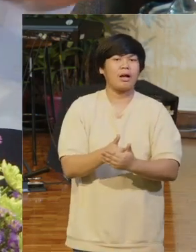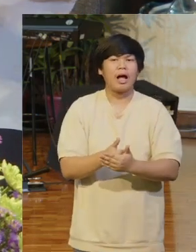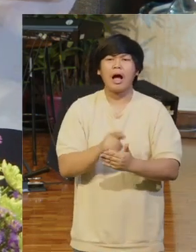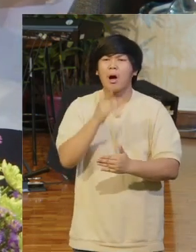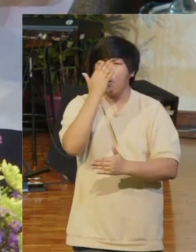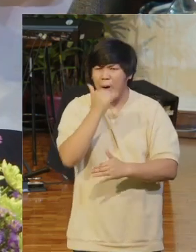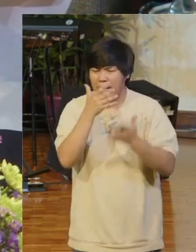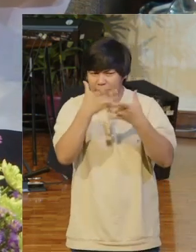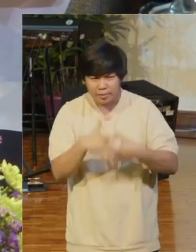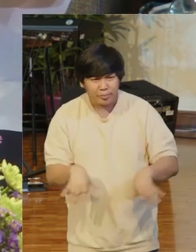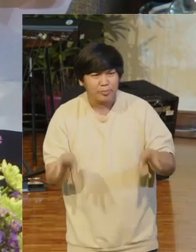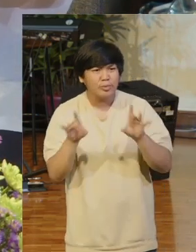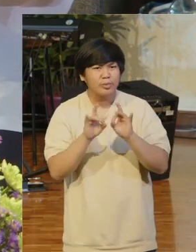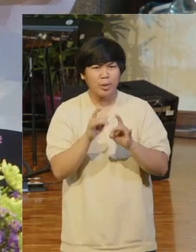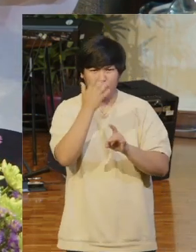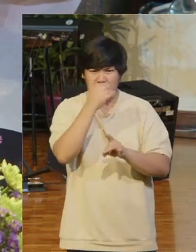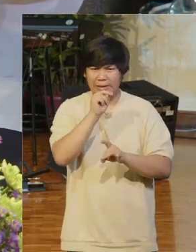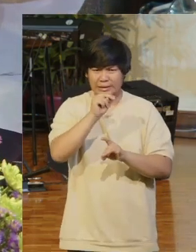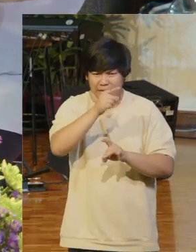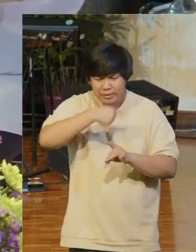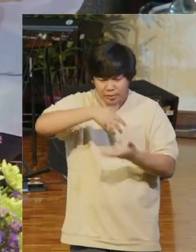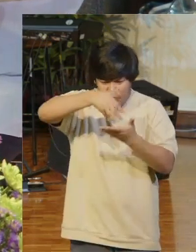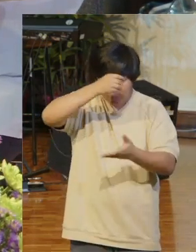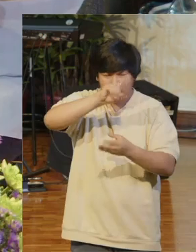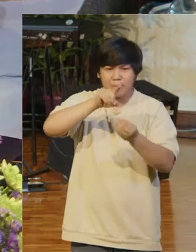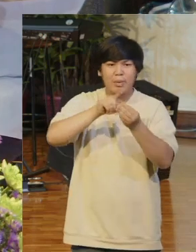at iba pang paliwanag tungkol dito,